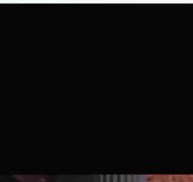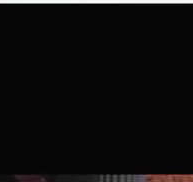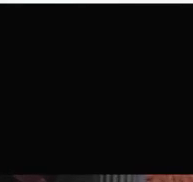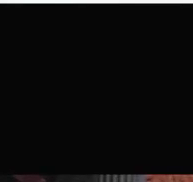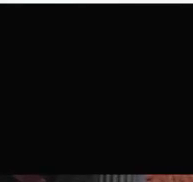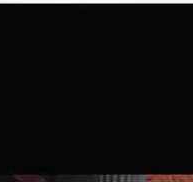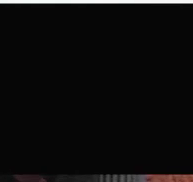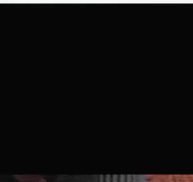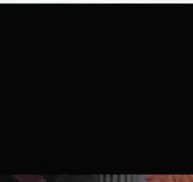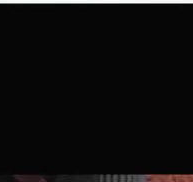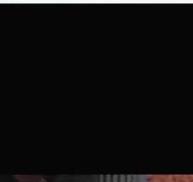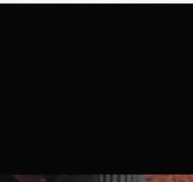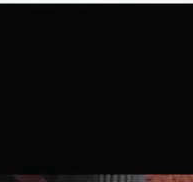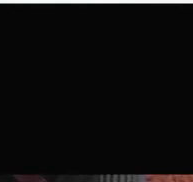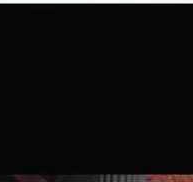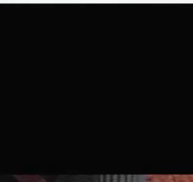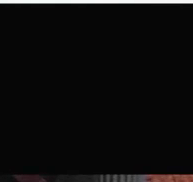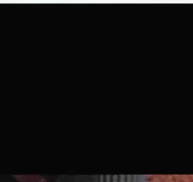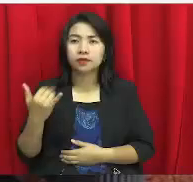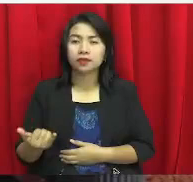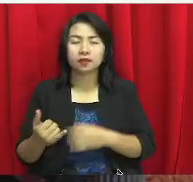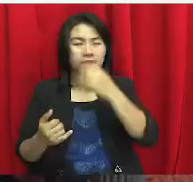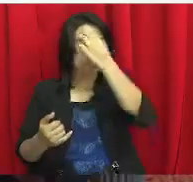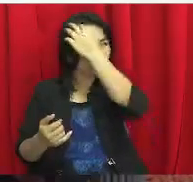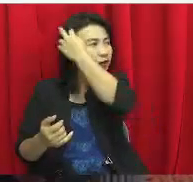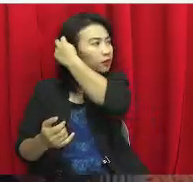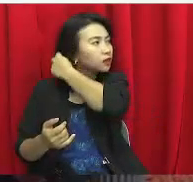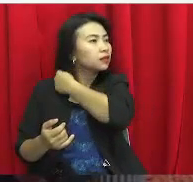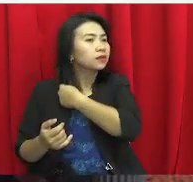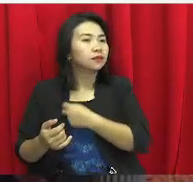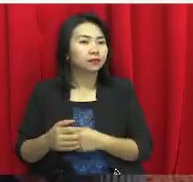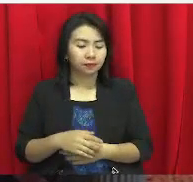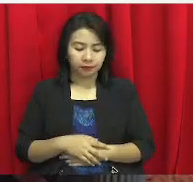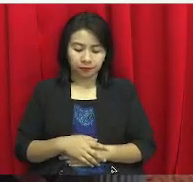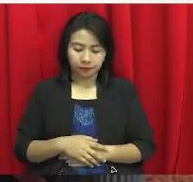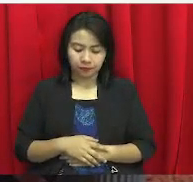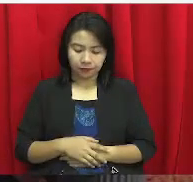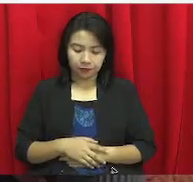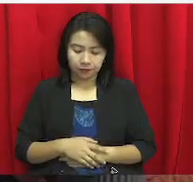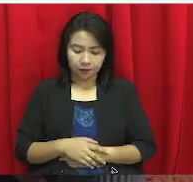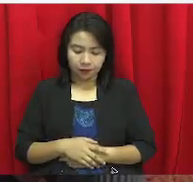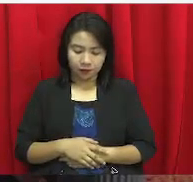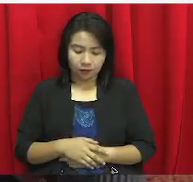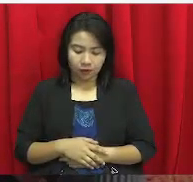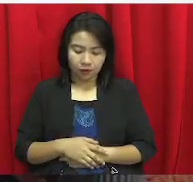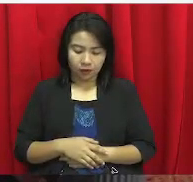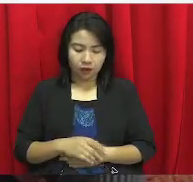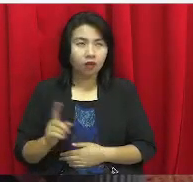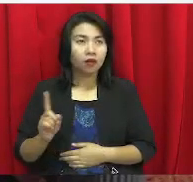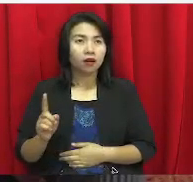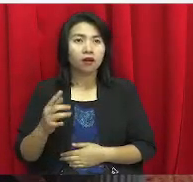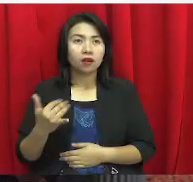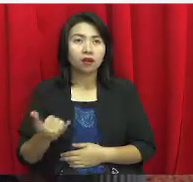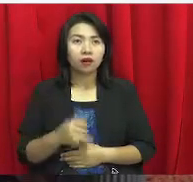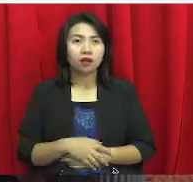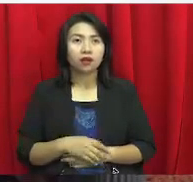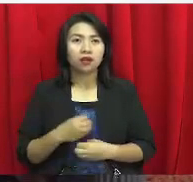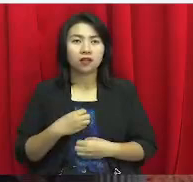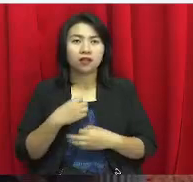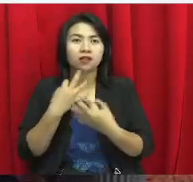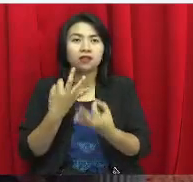yung tipo ng paglilingkod na with fear. Bakit? Ano po yung fear na tinuturo dyan?